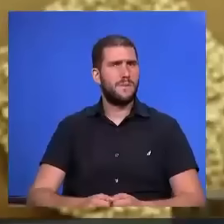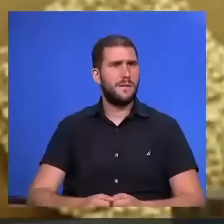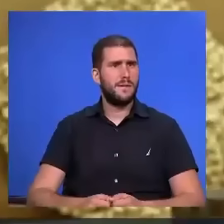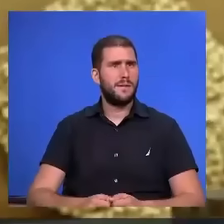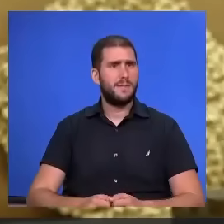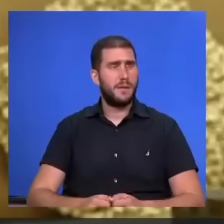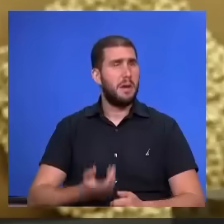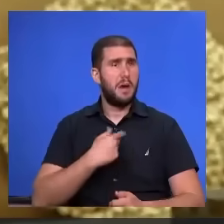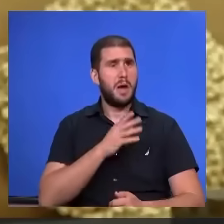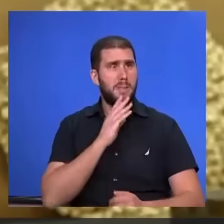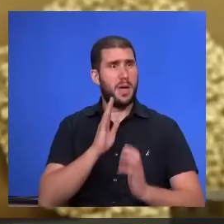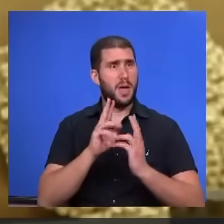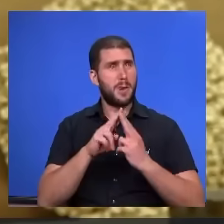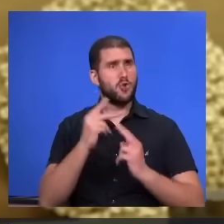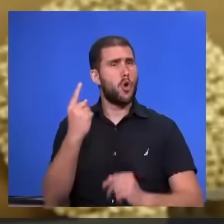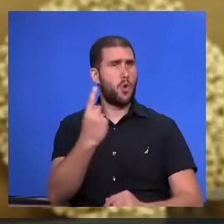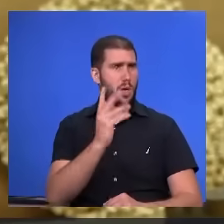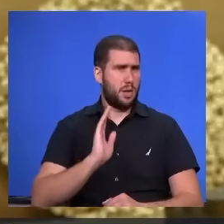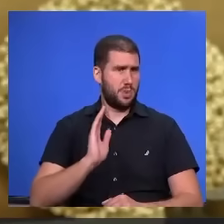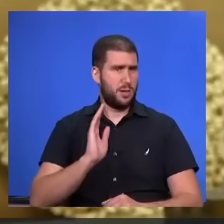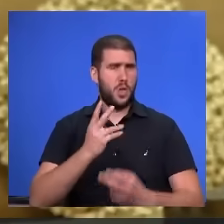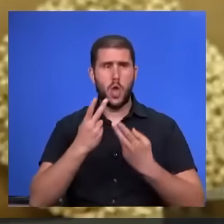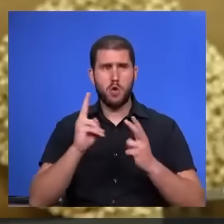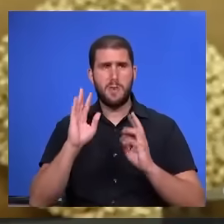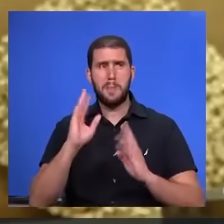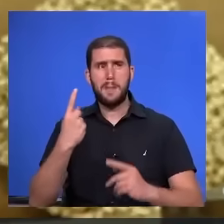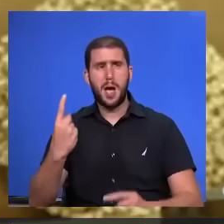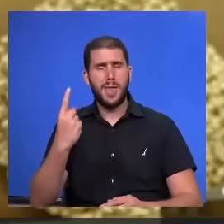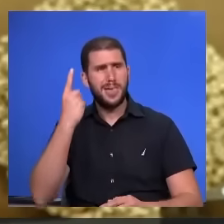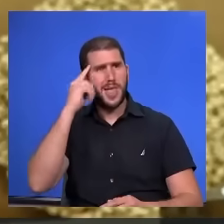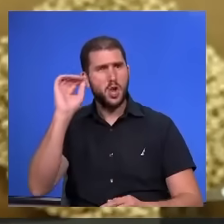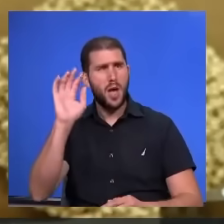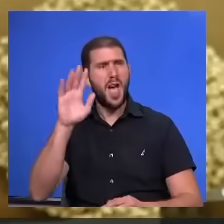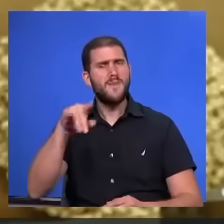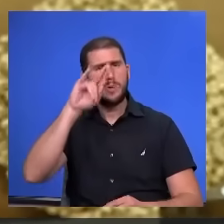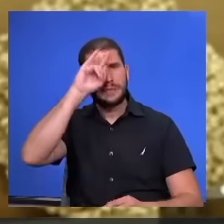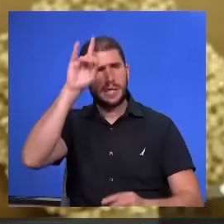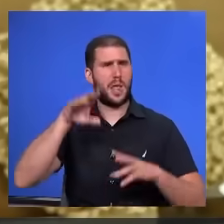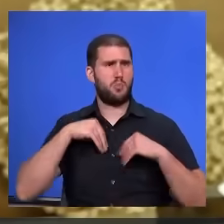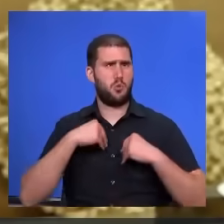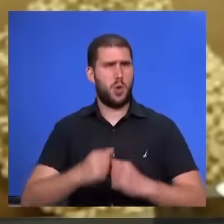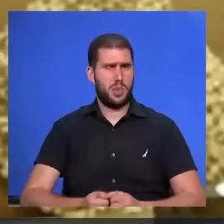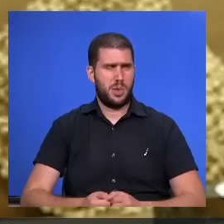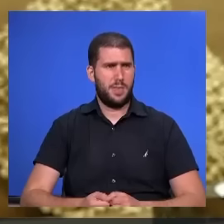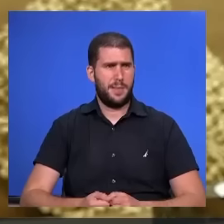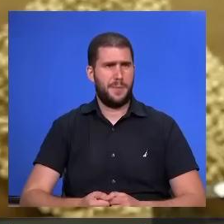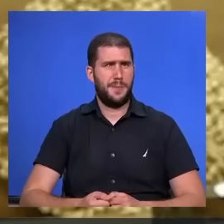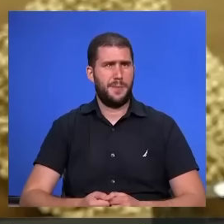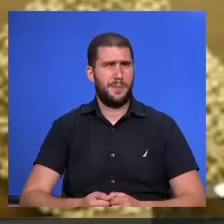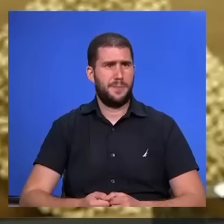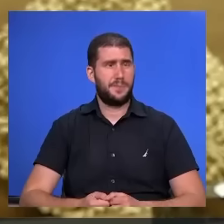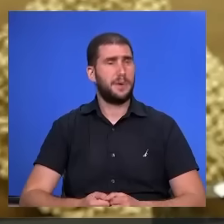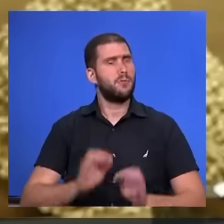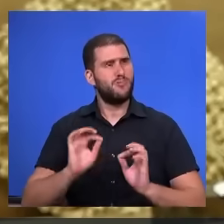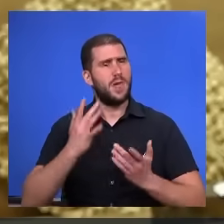אין לי בעיה לבוגש עם כל אחד, לא חשוב מה הוא ומה הדעות שלו, אפילו עם השטן, למען